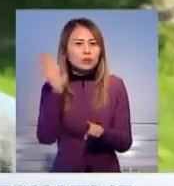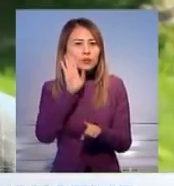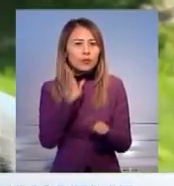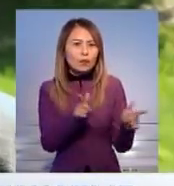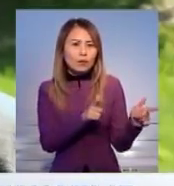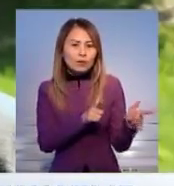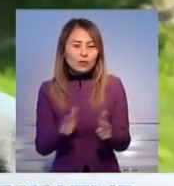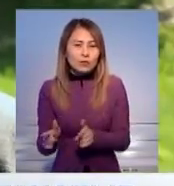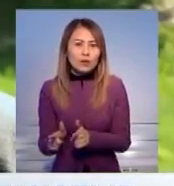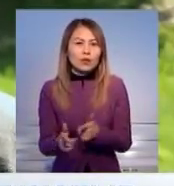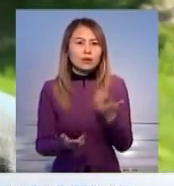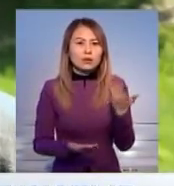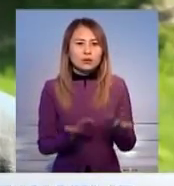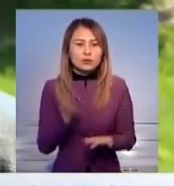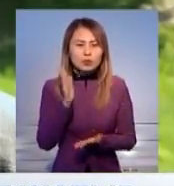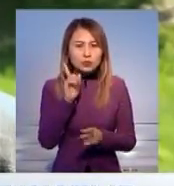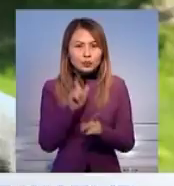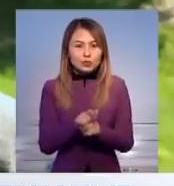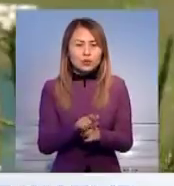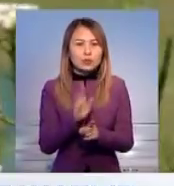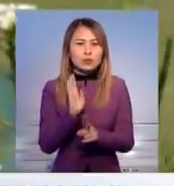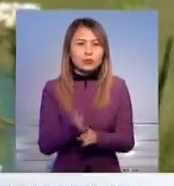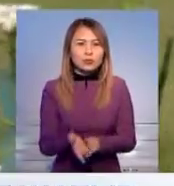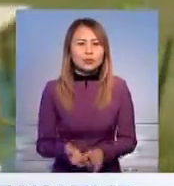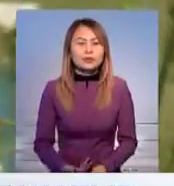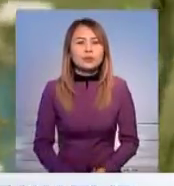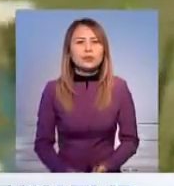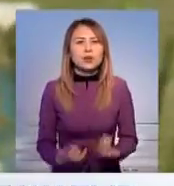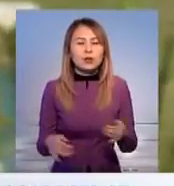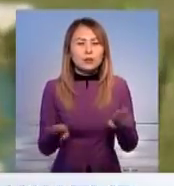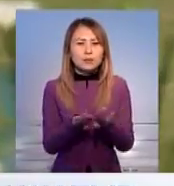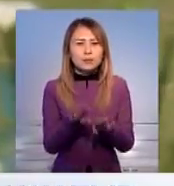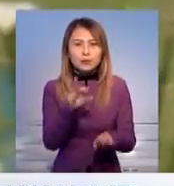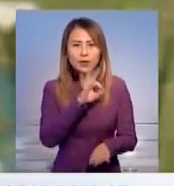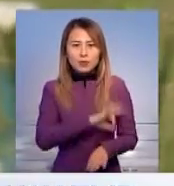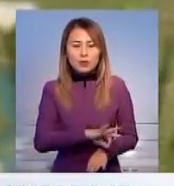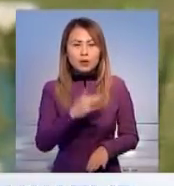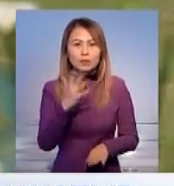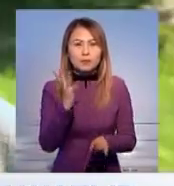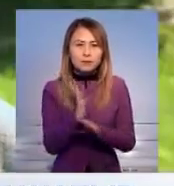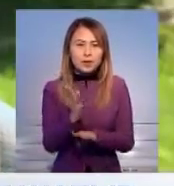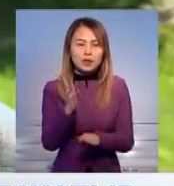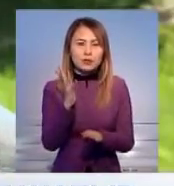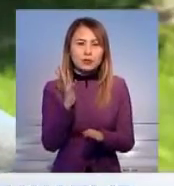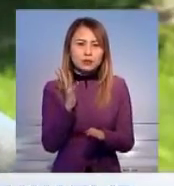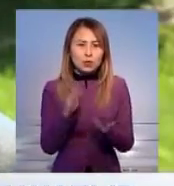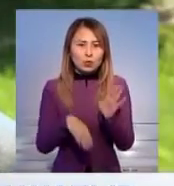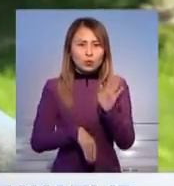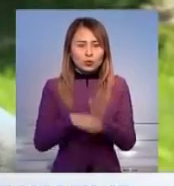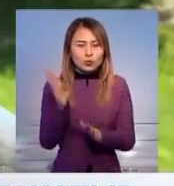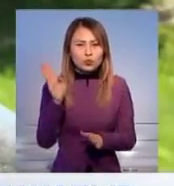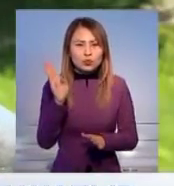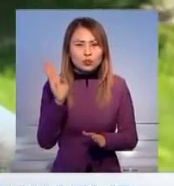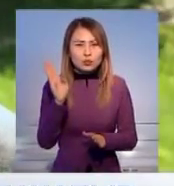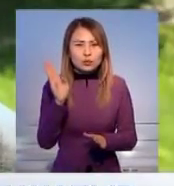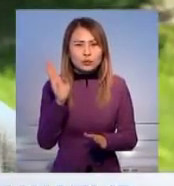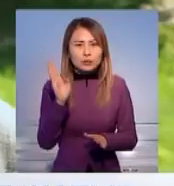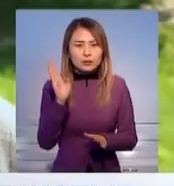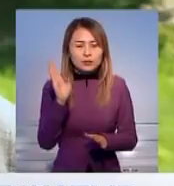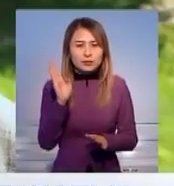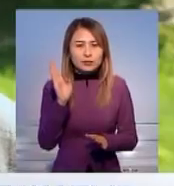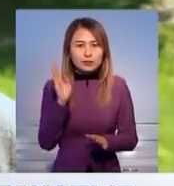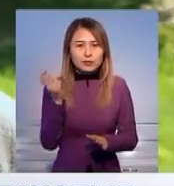дайын, соны егіп неғысақ жасар күрінсі қантылар еді. Оның пайдасы 4-5 есе жоңышқа